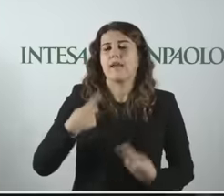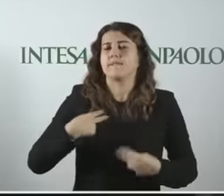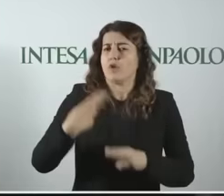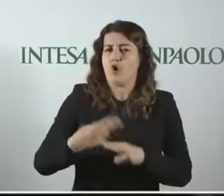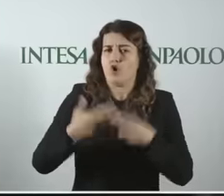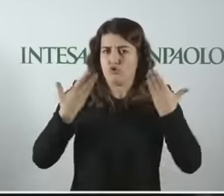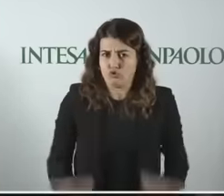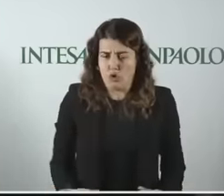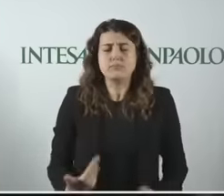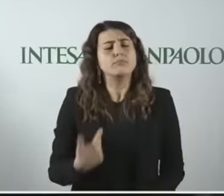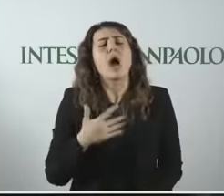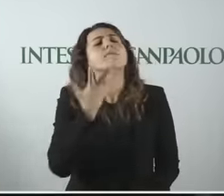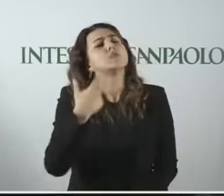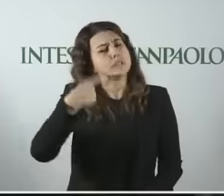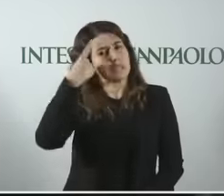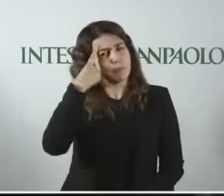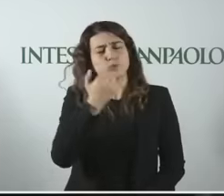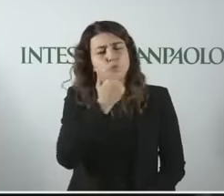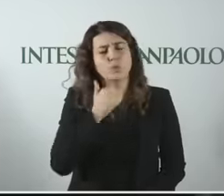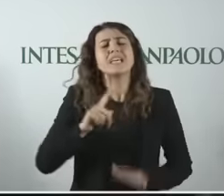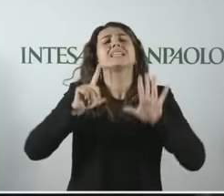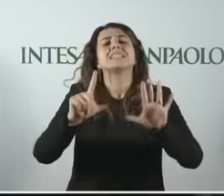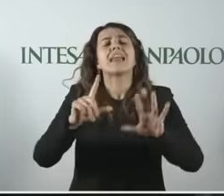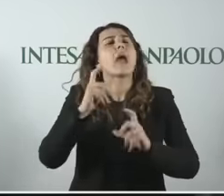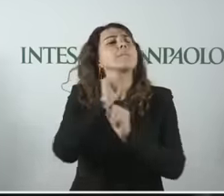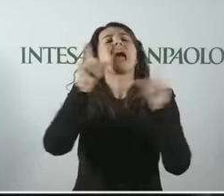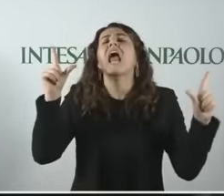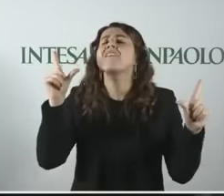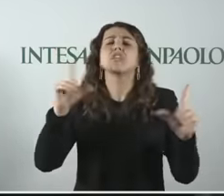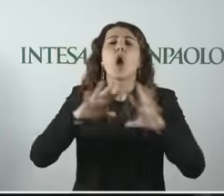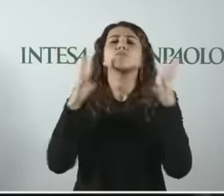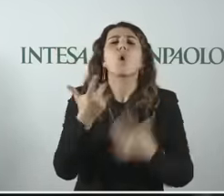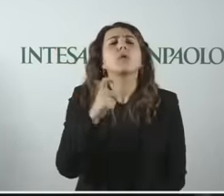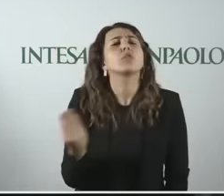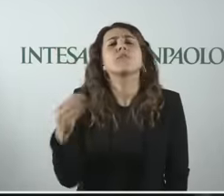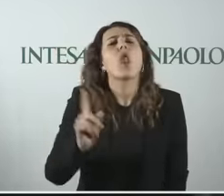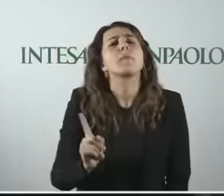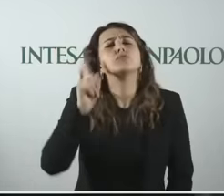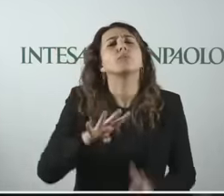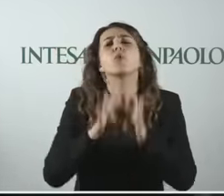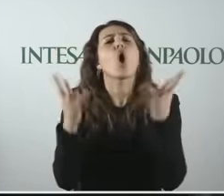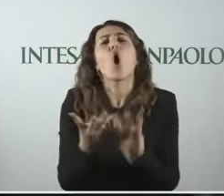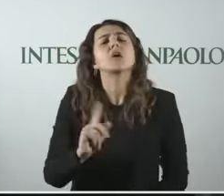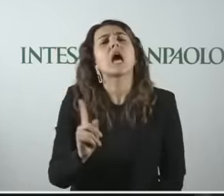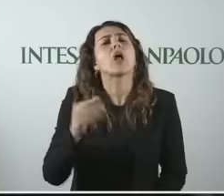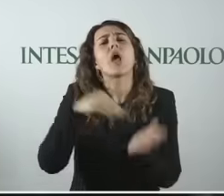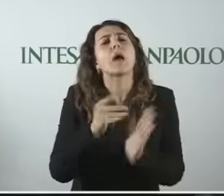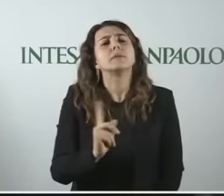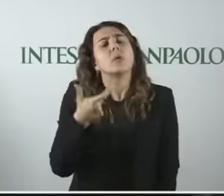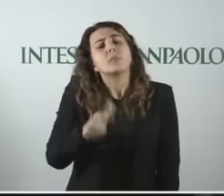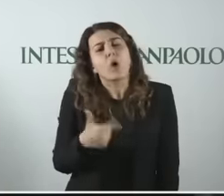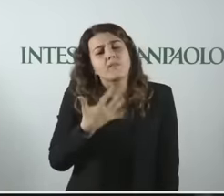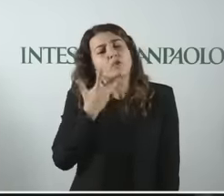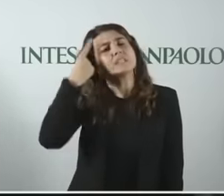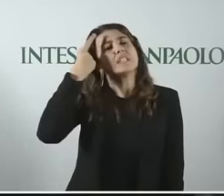Io vorrei sapere chi ha stabilito Quali erano le sette meraviglie del mondo e perché tra queste non ci hanno messo il Colosseo già certo e non c' hanno